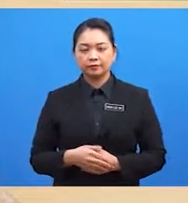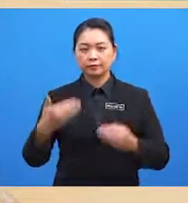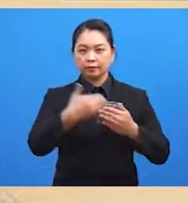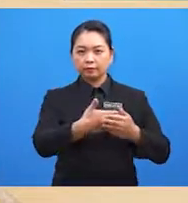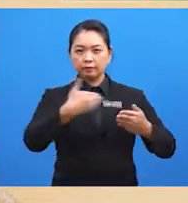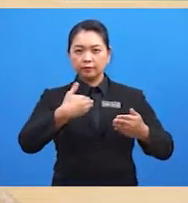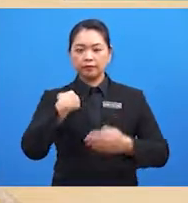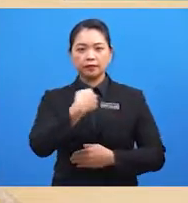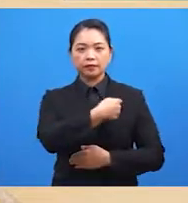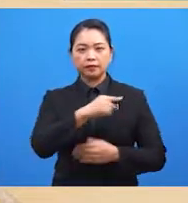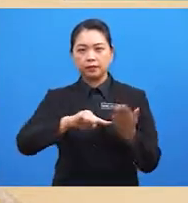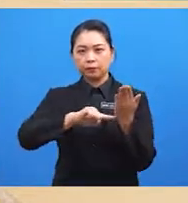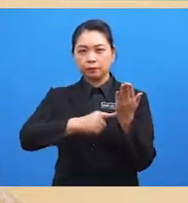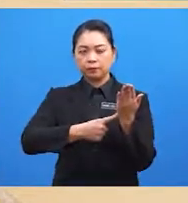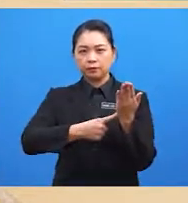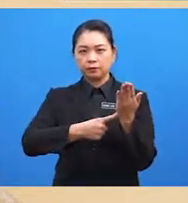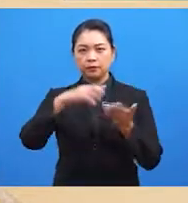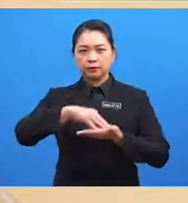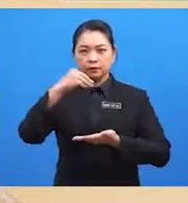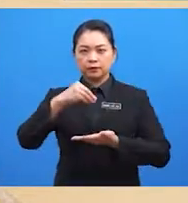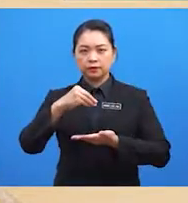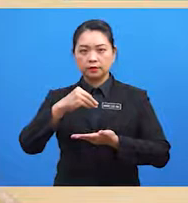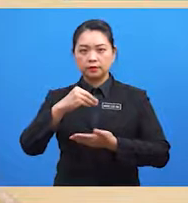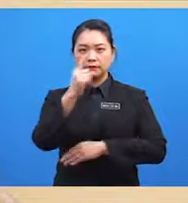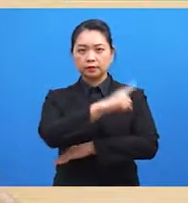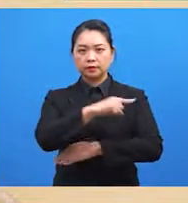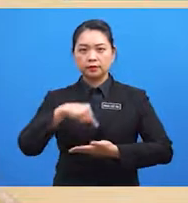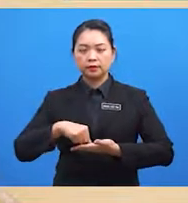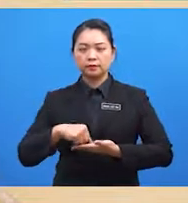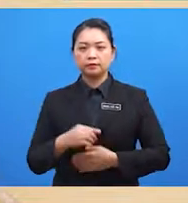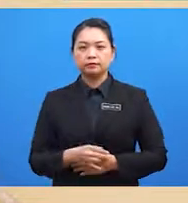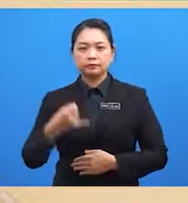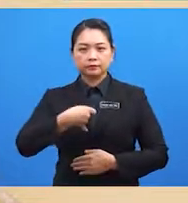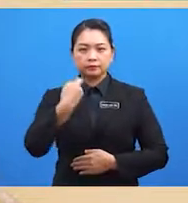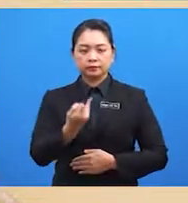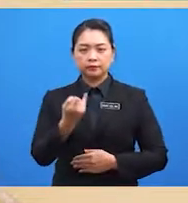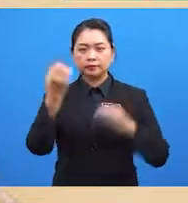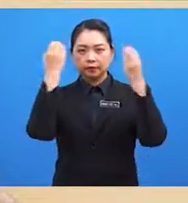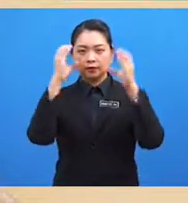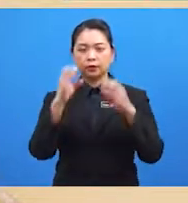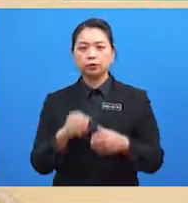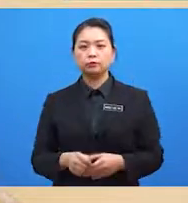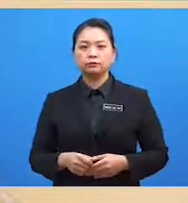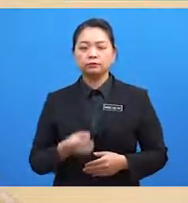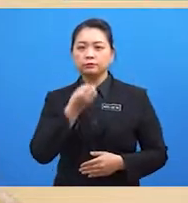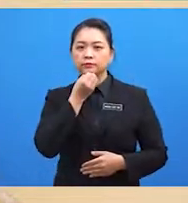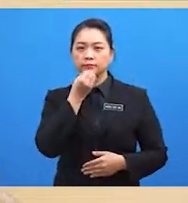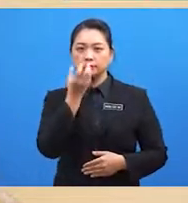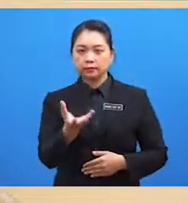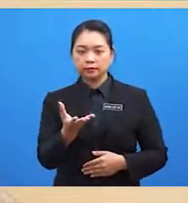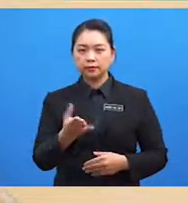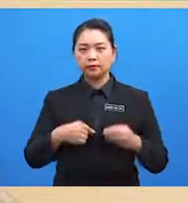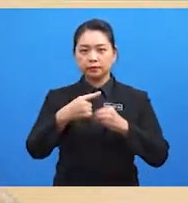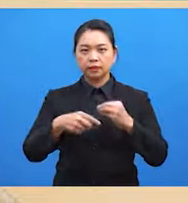sebelum kita memulakan sesi pembelajaran, ingin saya tekankan